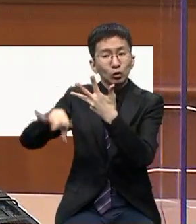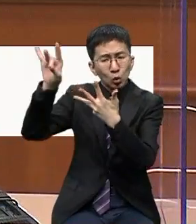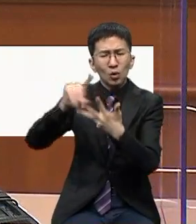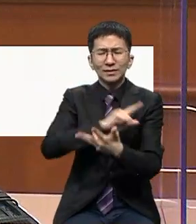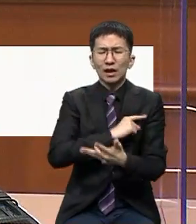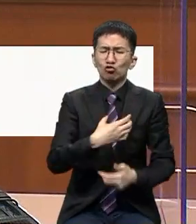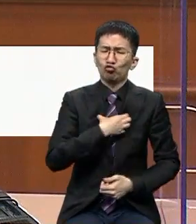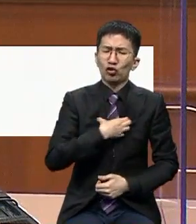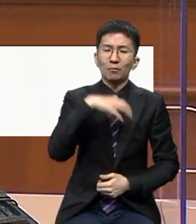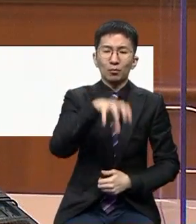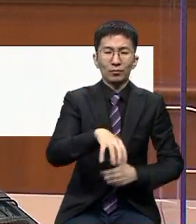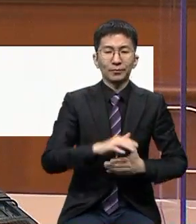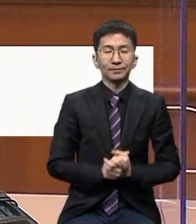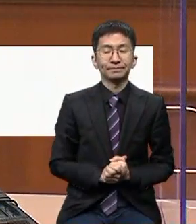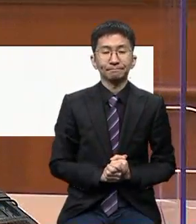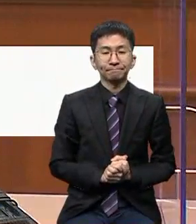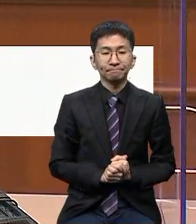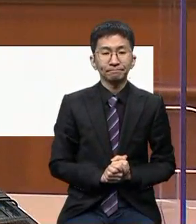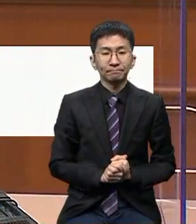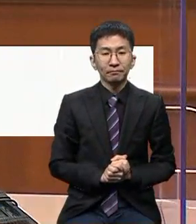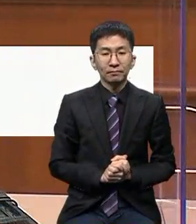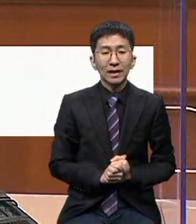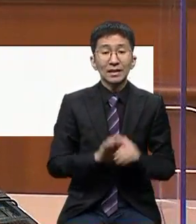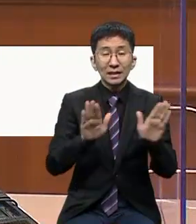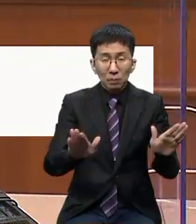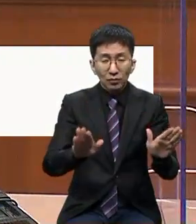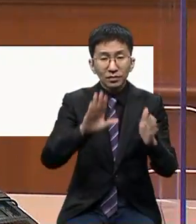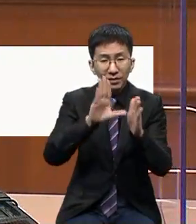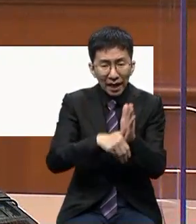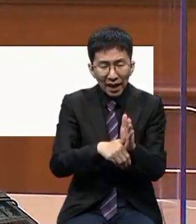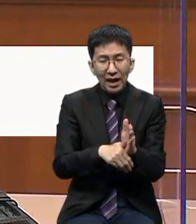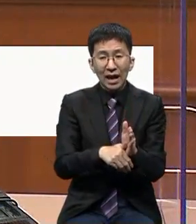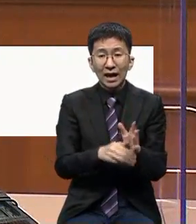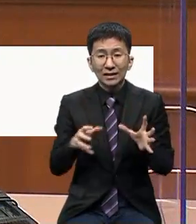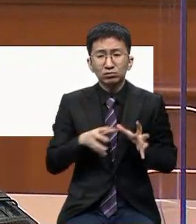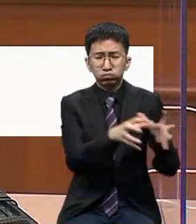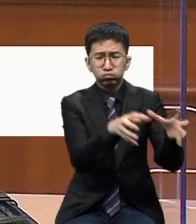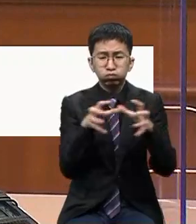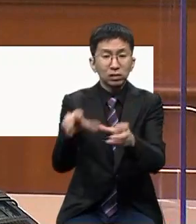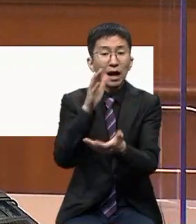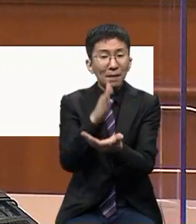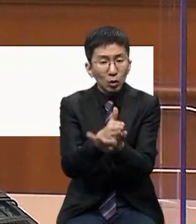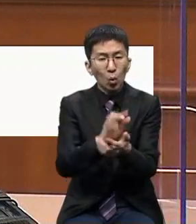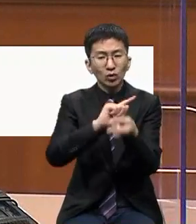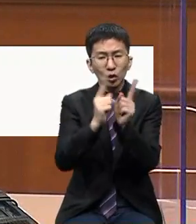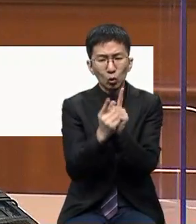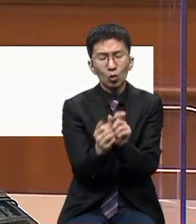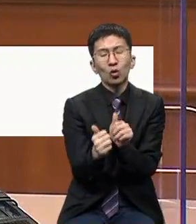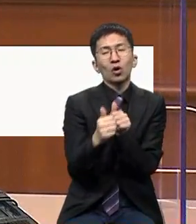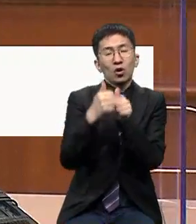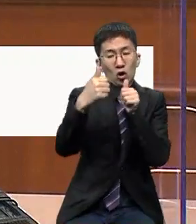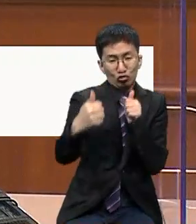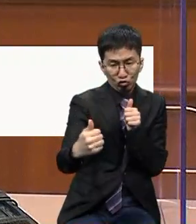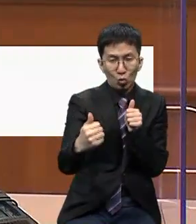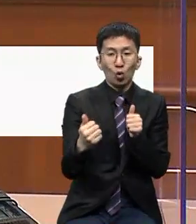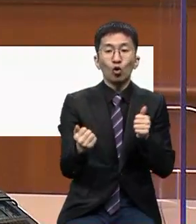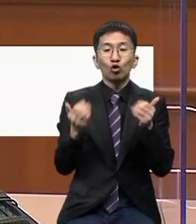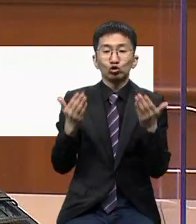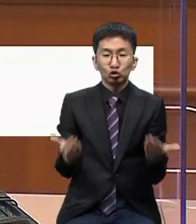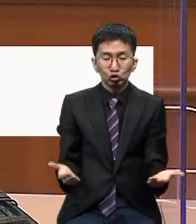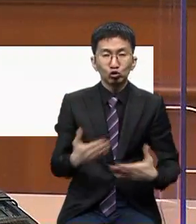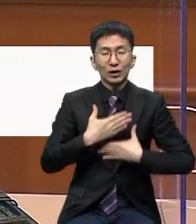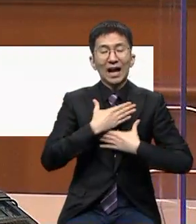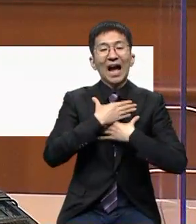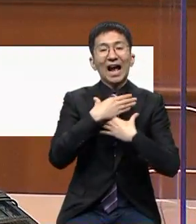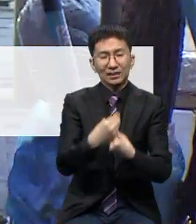될 전망입니다. 이번만큼은 함께하는 휴가보다 서로 거리를 두고 휴식하는 안전한